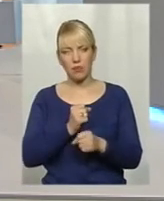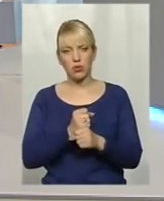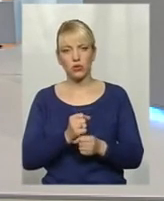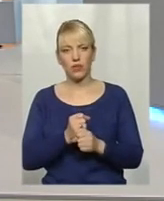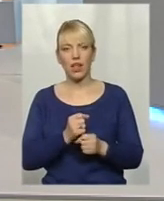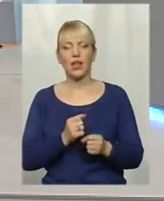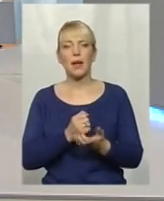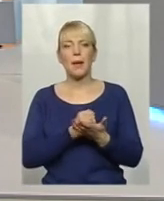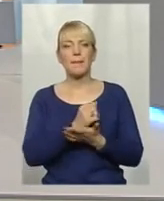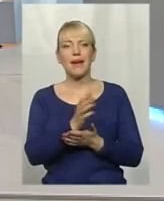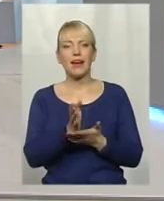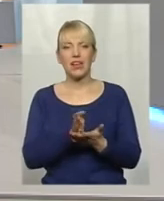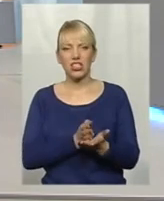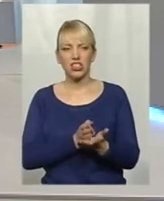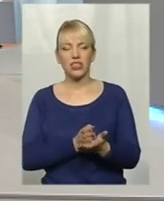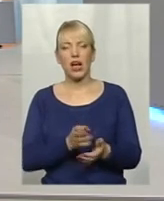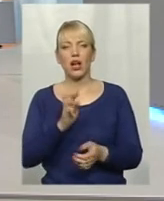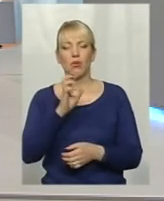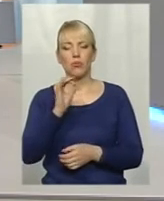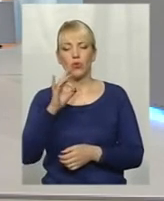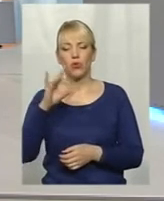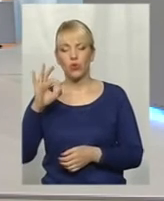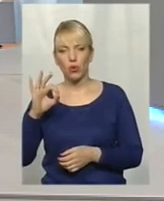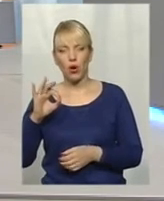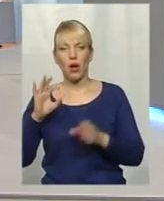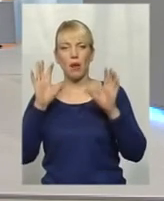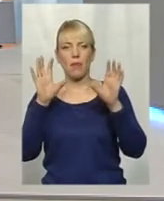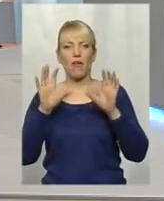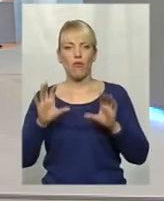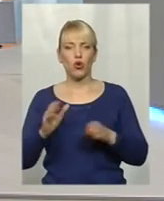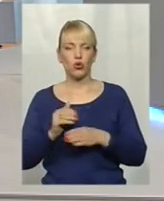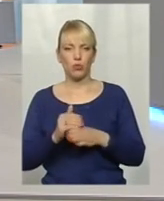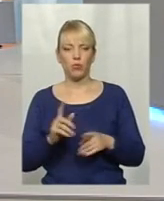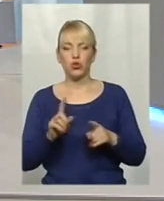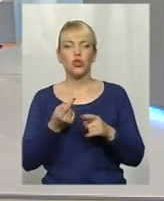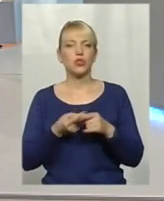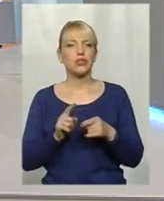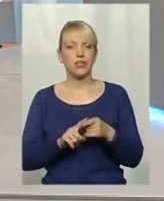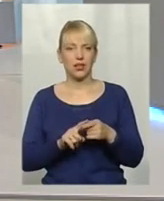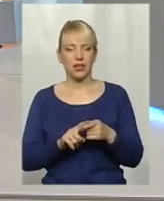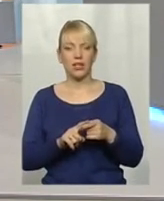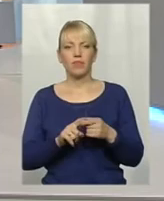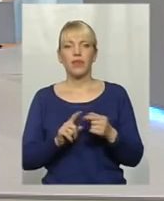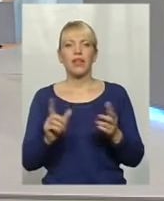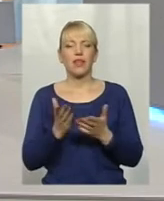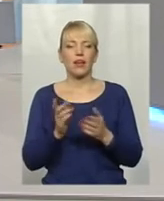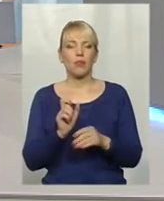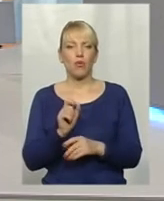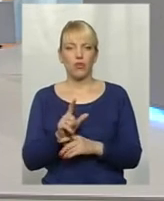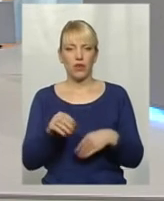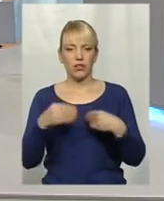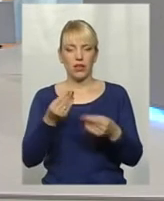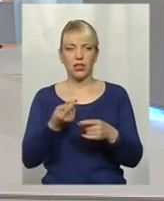бюро правової допомоги. Що це за утворення і які повноваження на нього поклала держава?